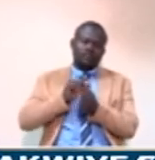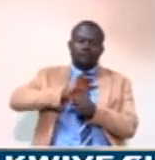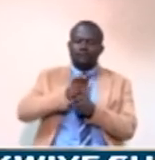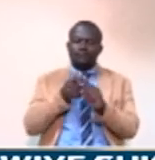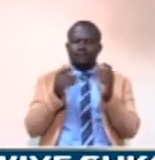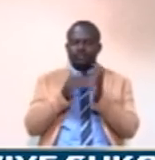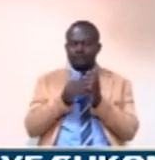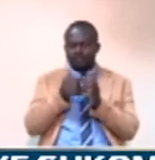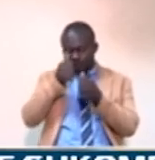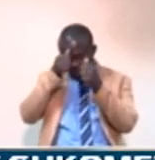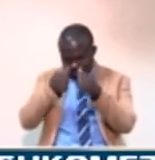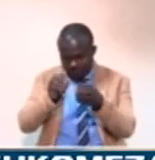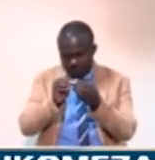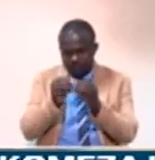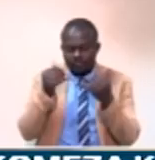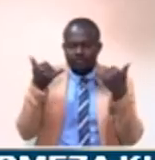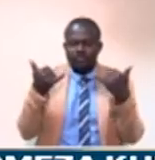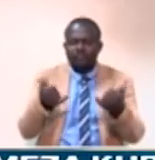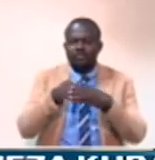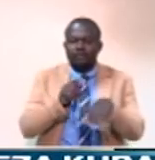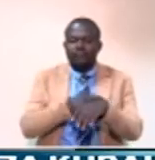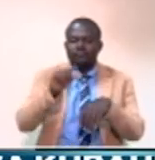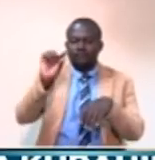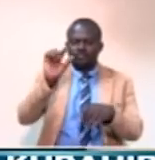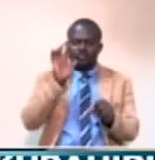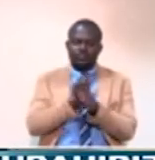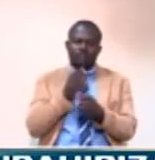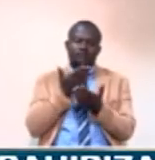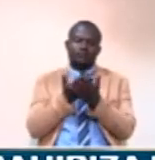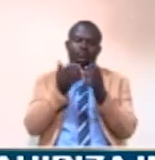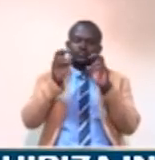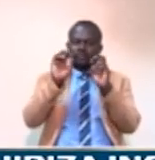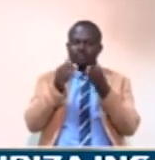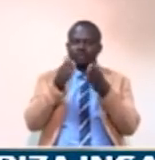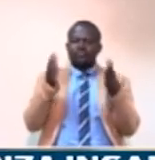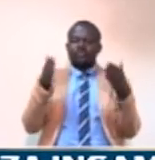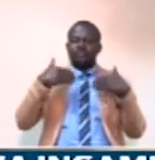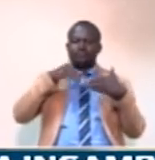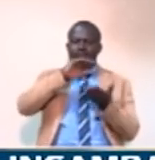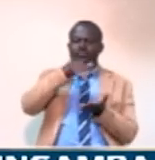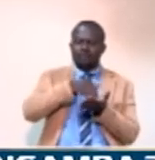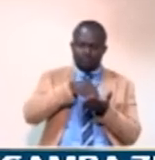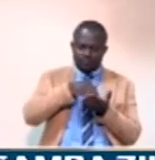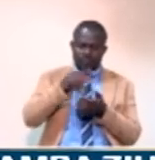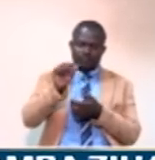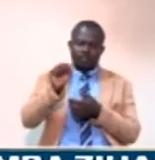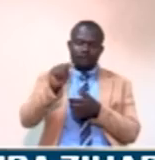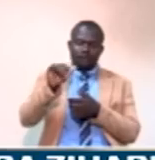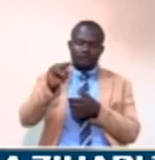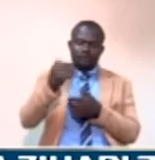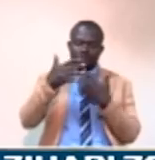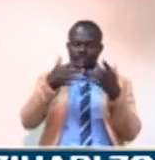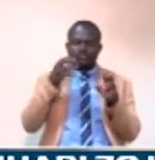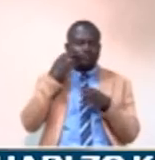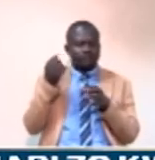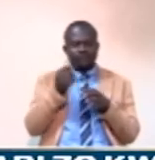ariko ukurikije imibare kuri kugenda yongera mu gihe gito cyane byadusabye ko dufungura ikigo cya Kanyinya nanone, kuko cyari kimaze amezi